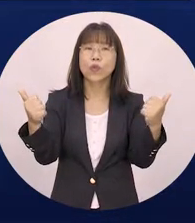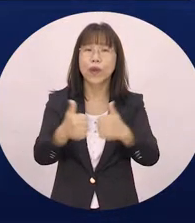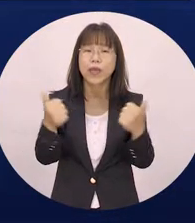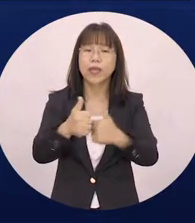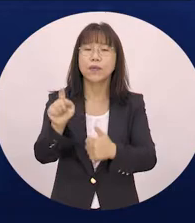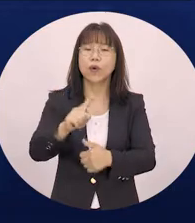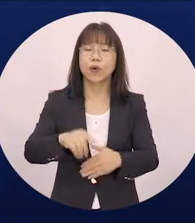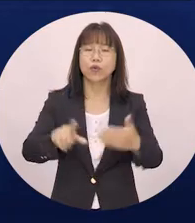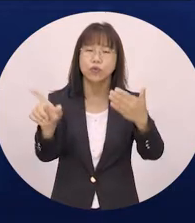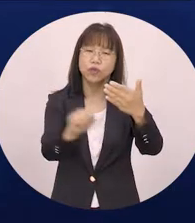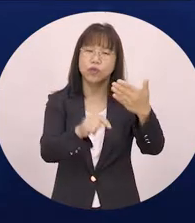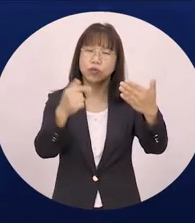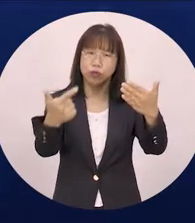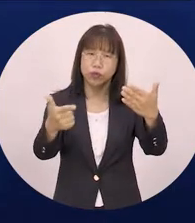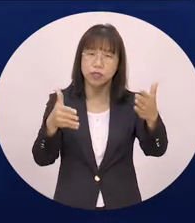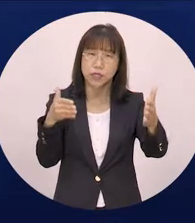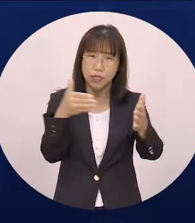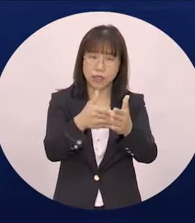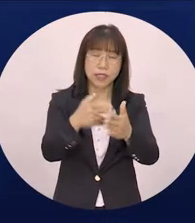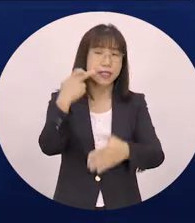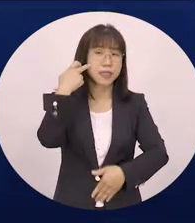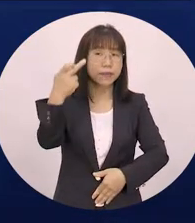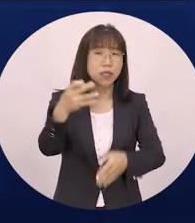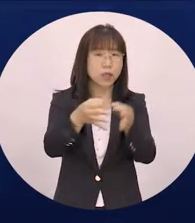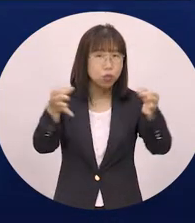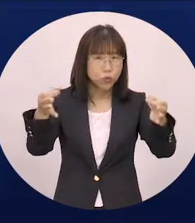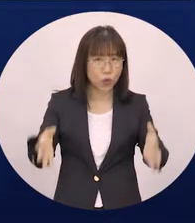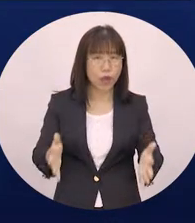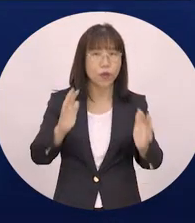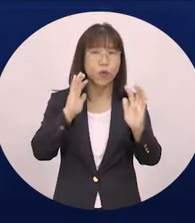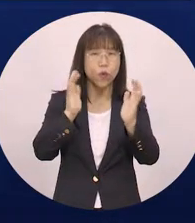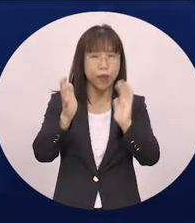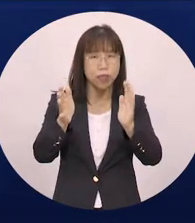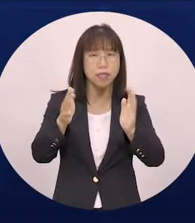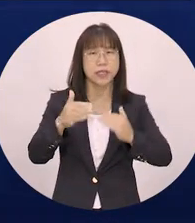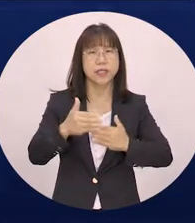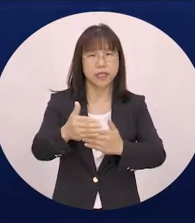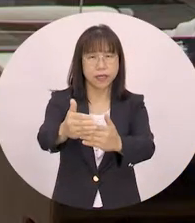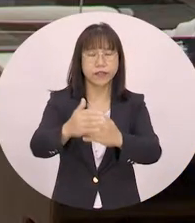이번 임시 베는 오는 9월 6일까지 10일간 열립니다